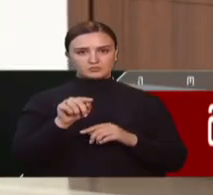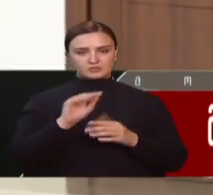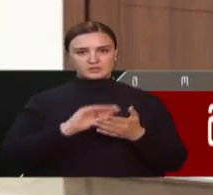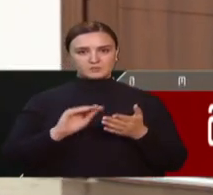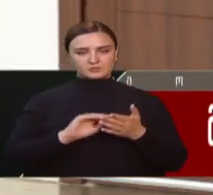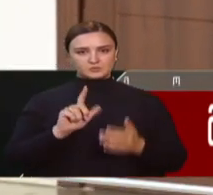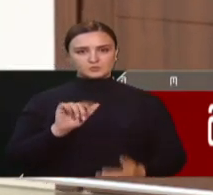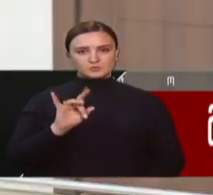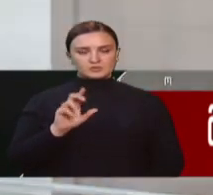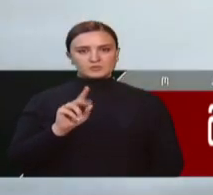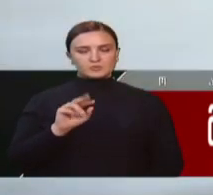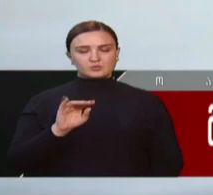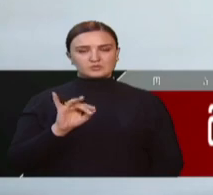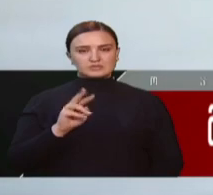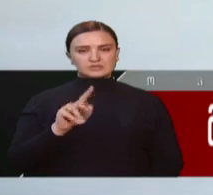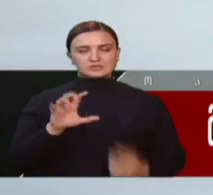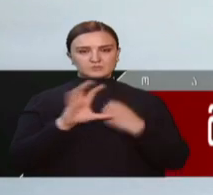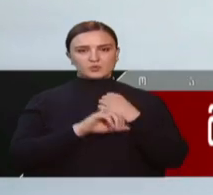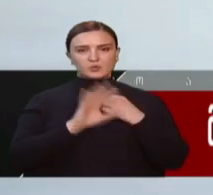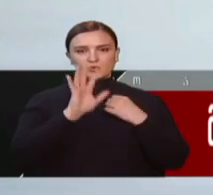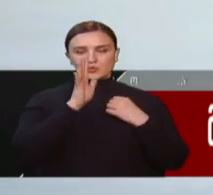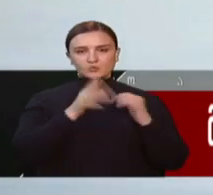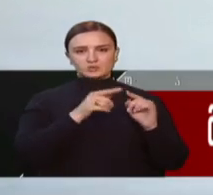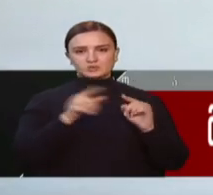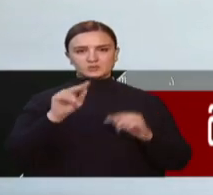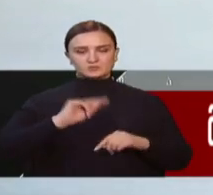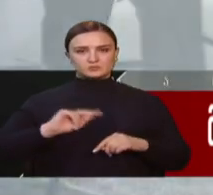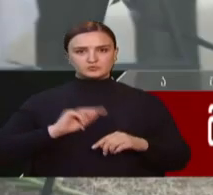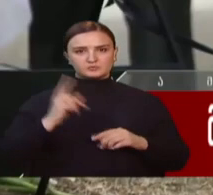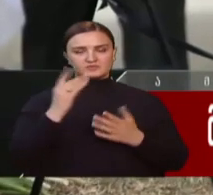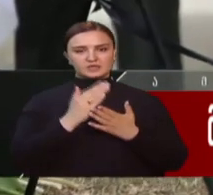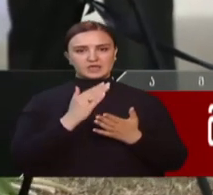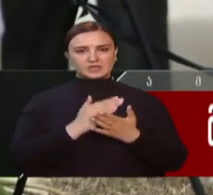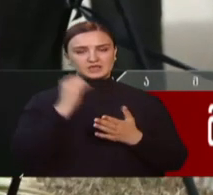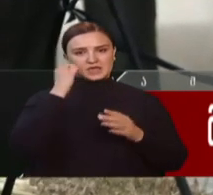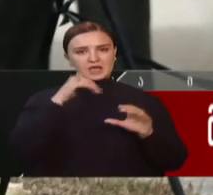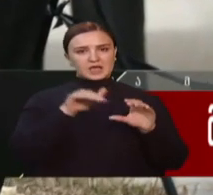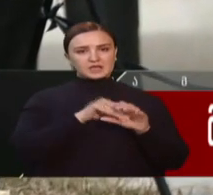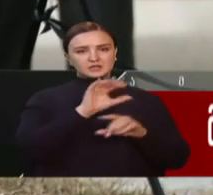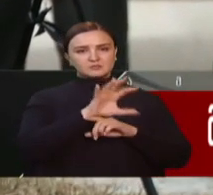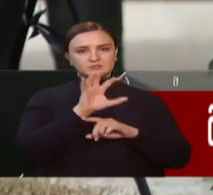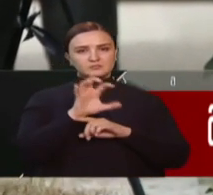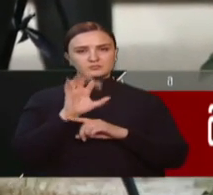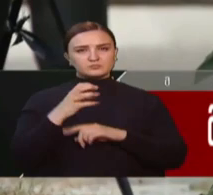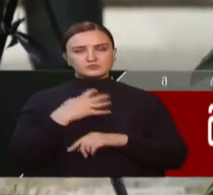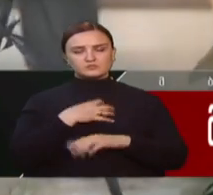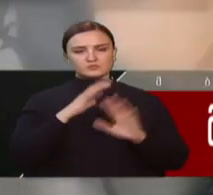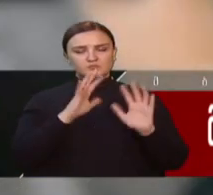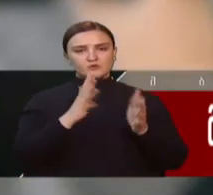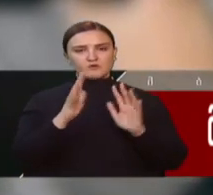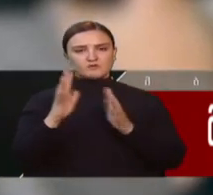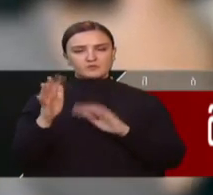Kurtsikidze. Is pirvel arxse bolo 5 tslis ganmalobashi mushaobda mauzqeblis arxivs uras mer gadagebuli mnishnelovani moulenebis